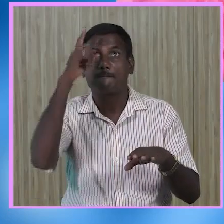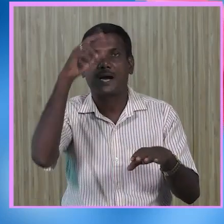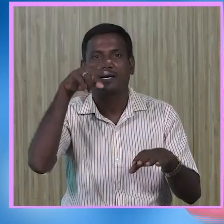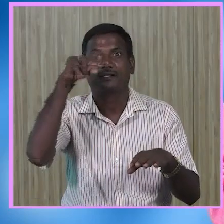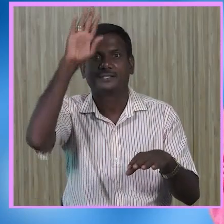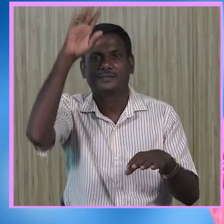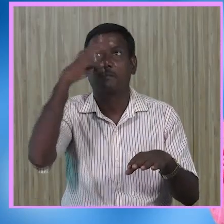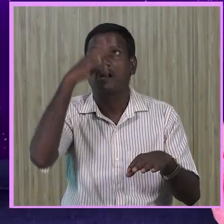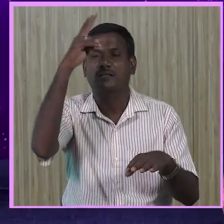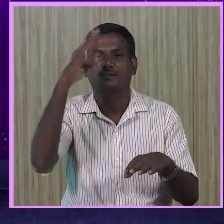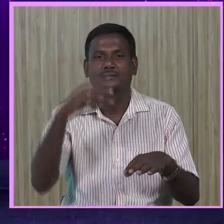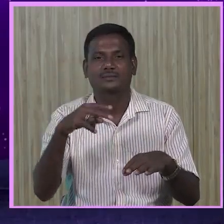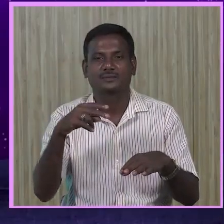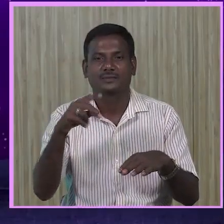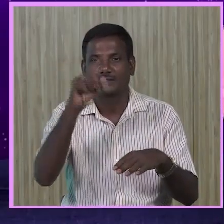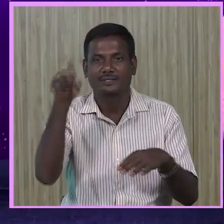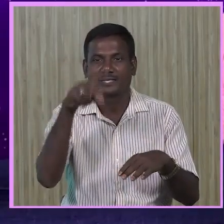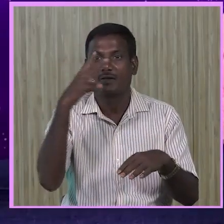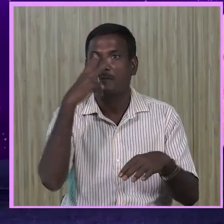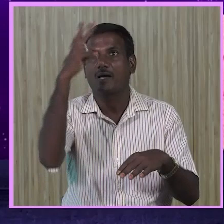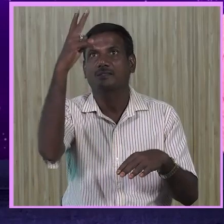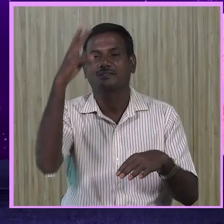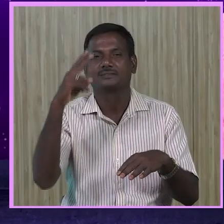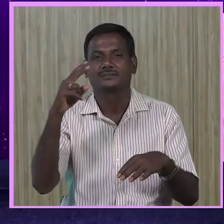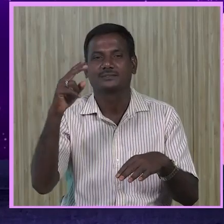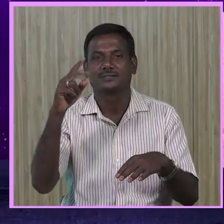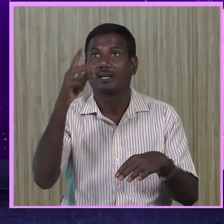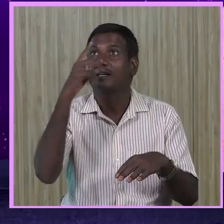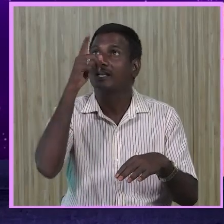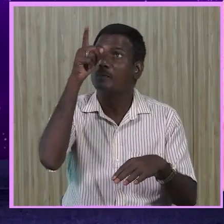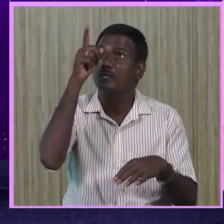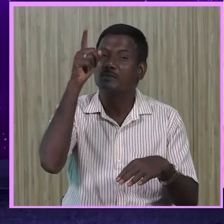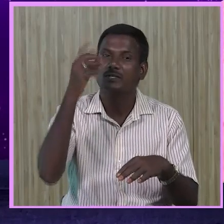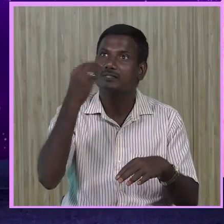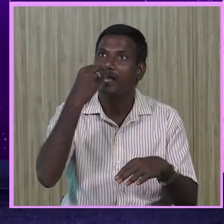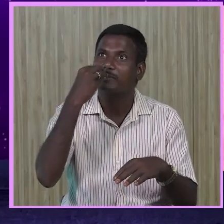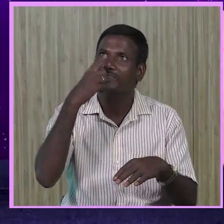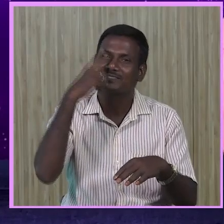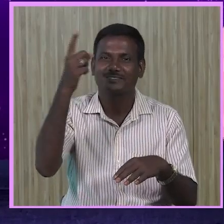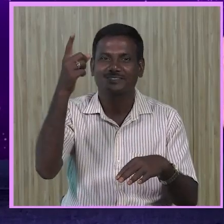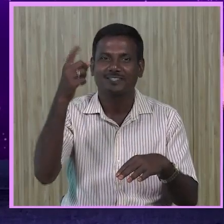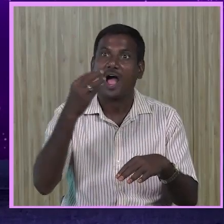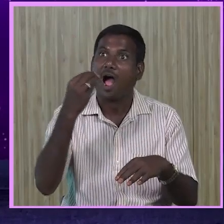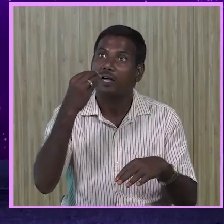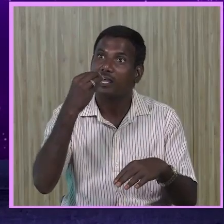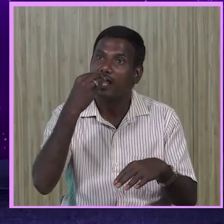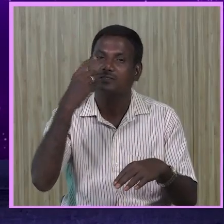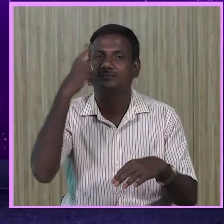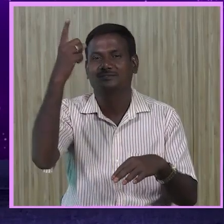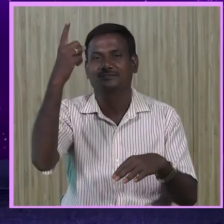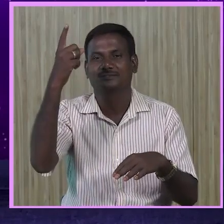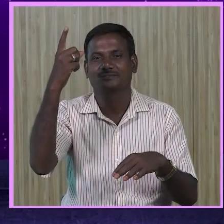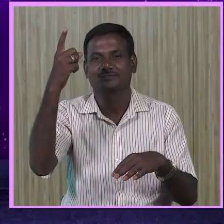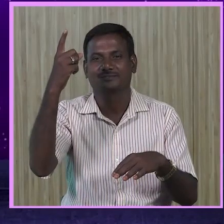இருந்தால் மாடியிலையோ ஏறி நிலாவை காமிச்சு, இந்த பார் இந்த பார் இந்த பார் சாப்பிடு சாப்பிடு சாப்பிடு ஆகாடு ஆகாடு ஆகாடு